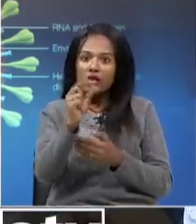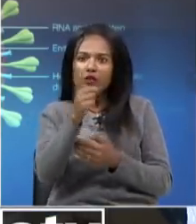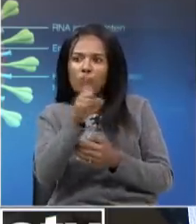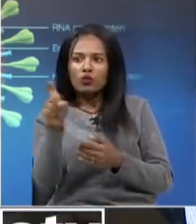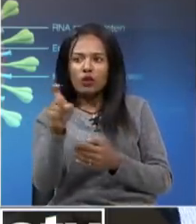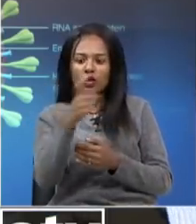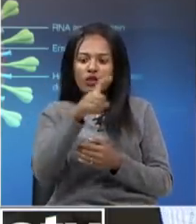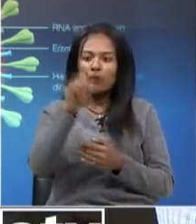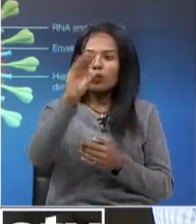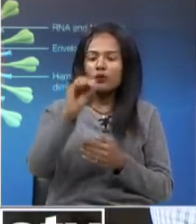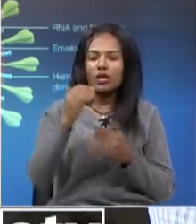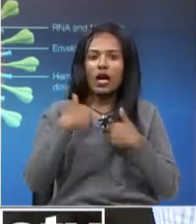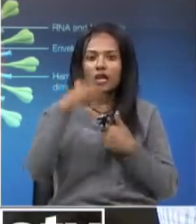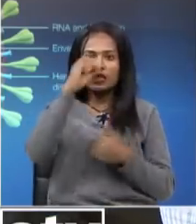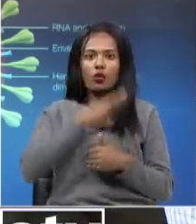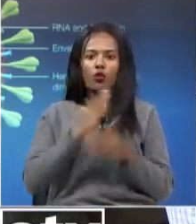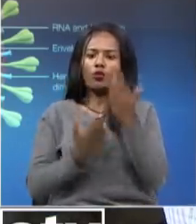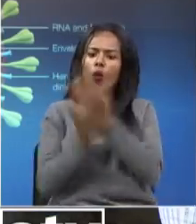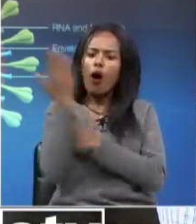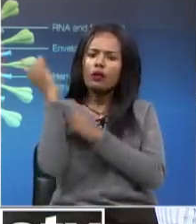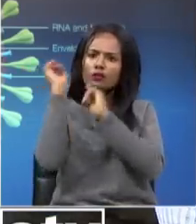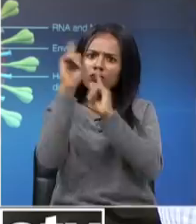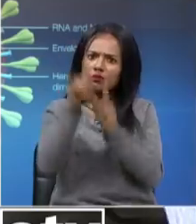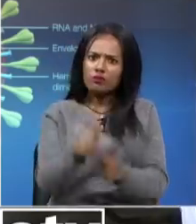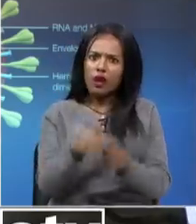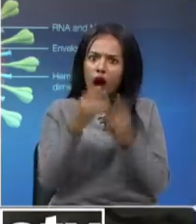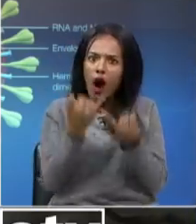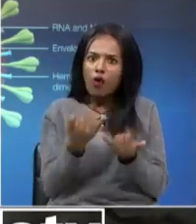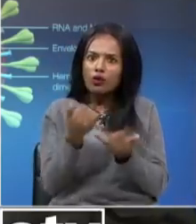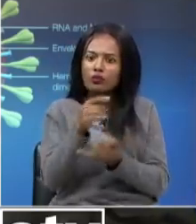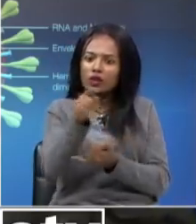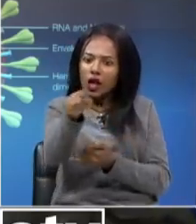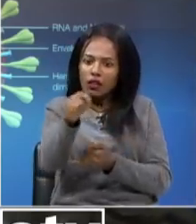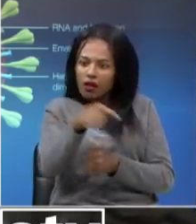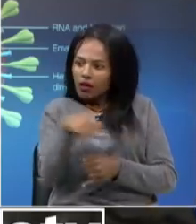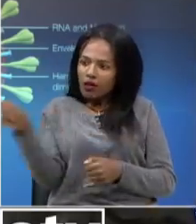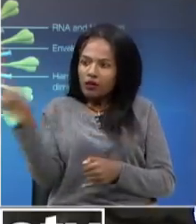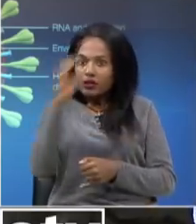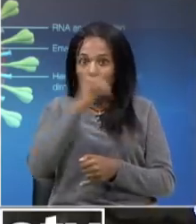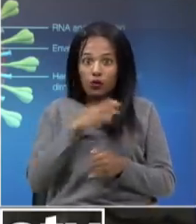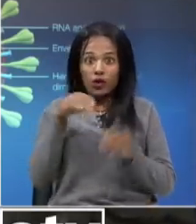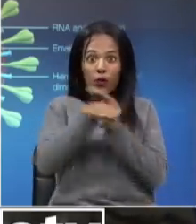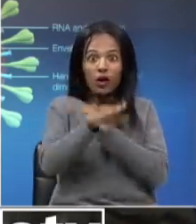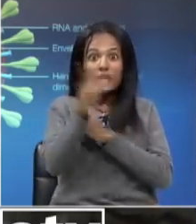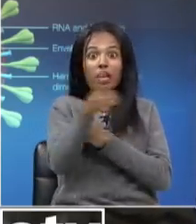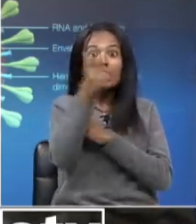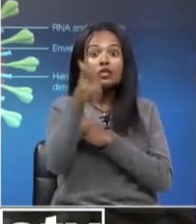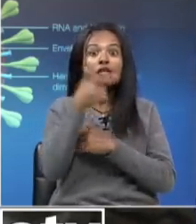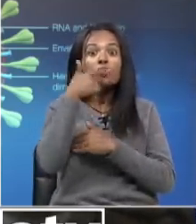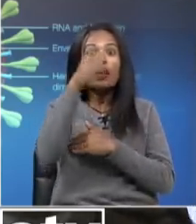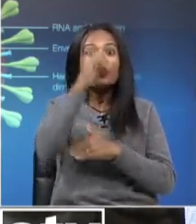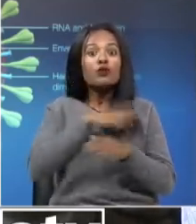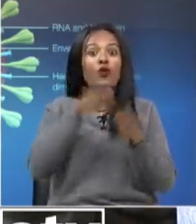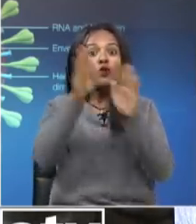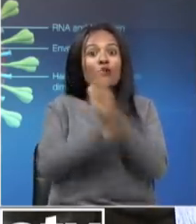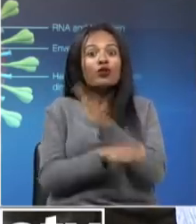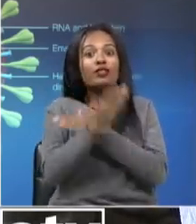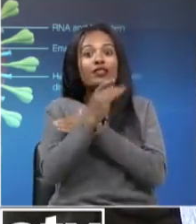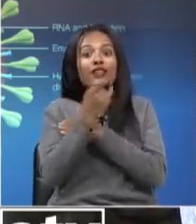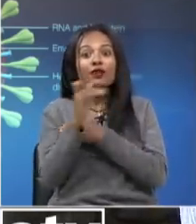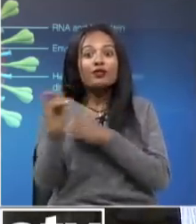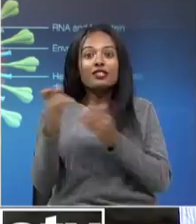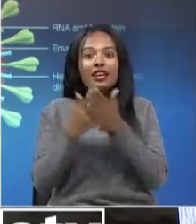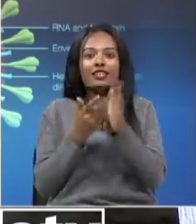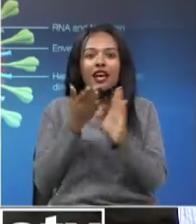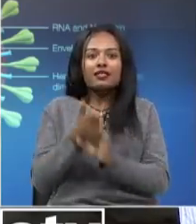ከመቶ እስከ 150 ያለ ሰው ነው ተጭኖ ጧት የሚመጣው። አሁንም አሁን እናንተ ኮሮናች በኋላ ሰው ይገባል ለቀረጻ ሲባል ነው ሰው እንዲወርድ የተደረገው እንጂ ከዚህ